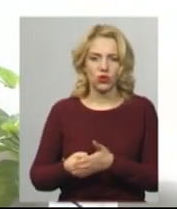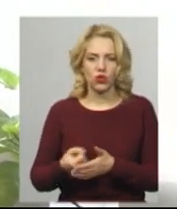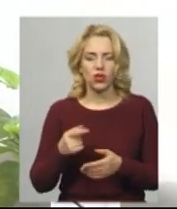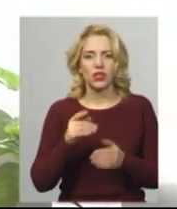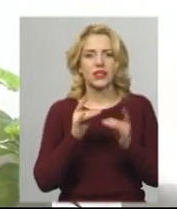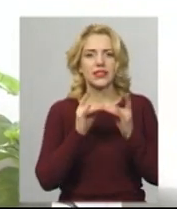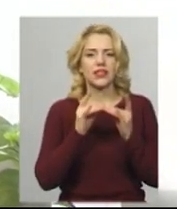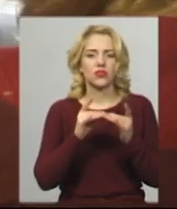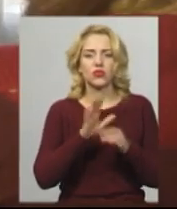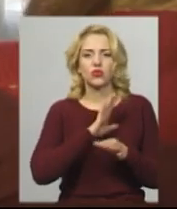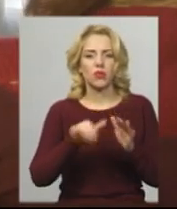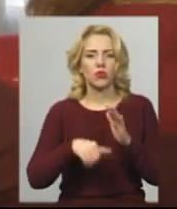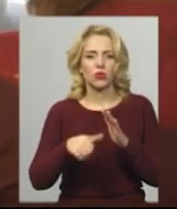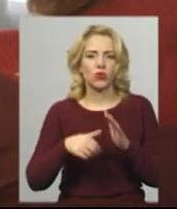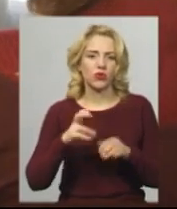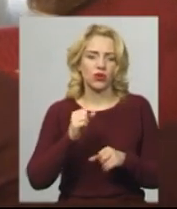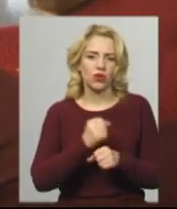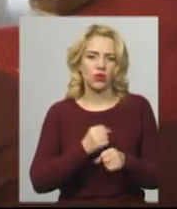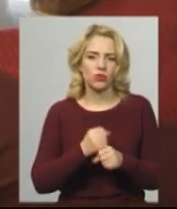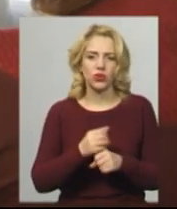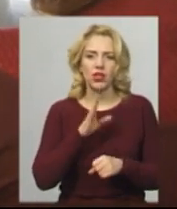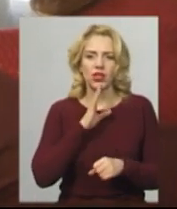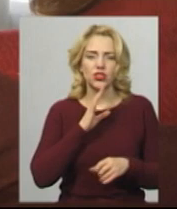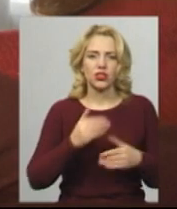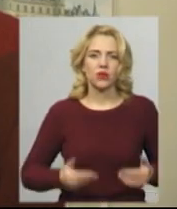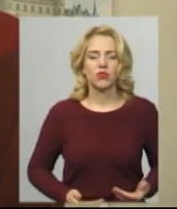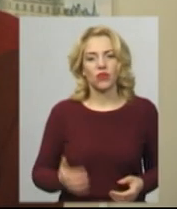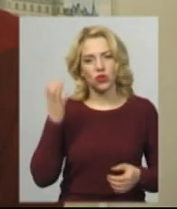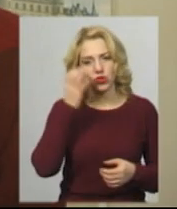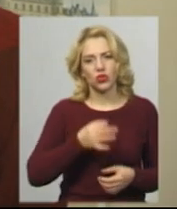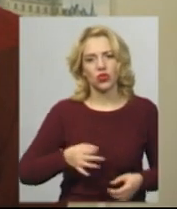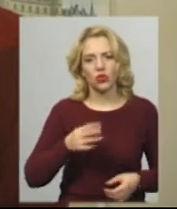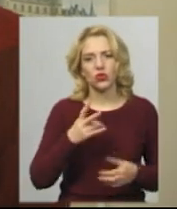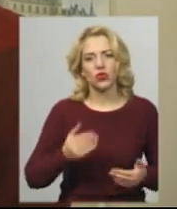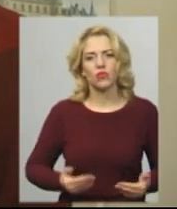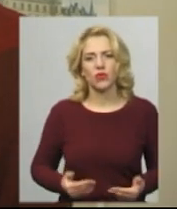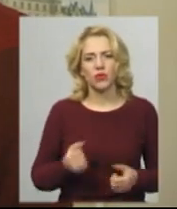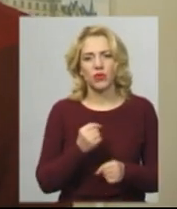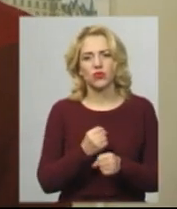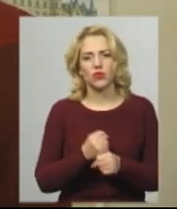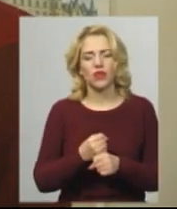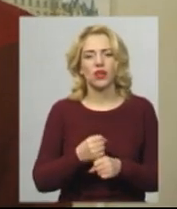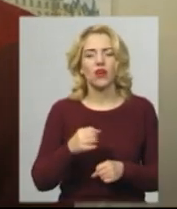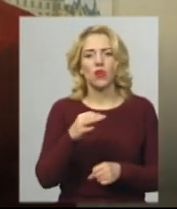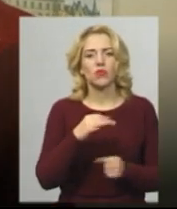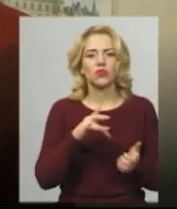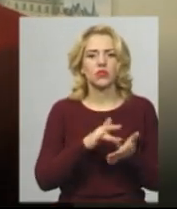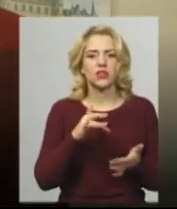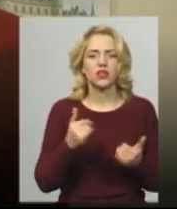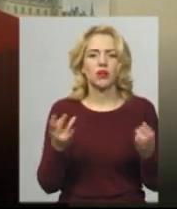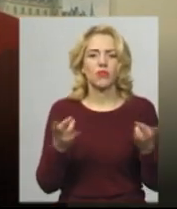щоб не було прогулів на роботі. Пацієнтка каже, проживає у Чорному острові, але працює в обласному центрі. Потрібно